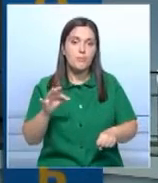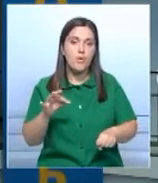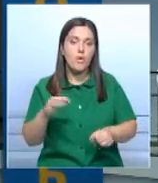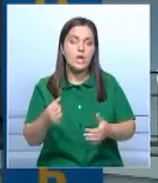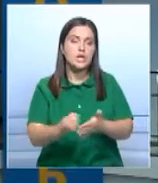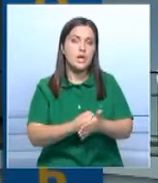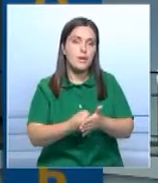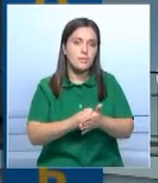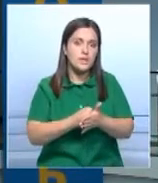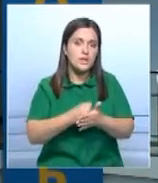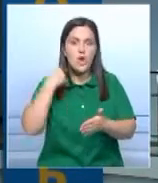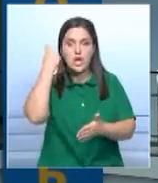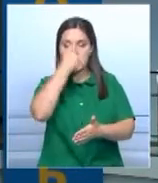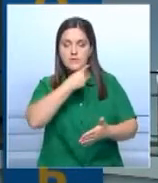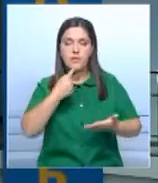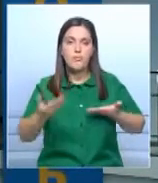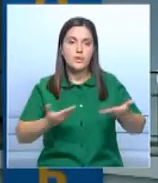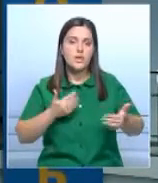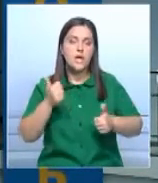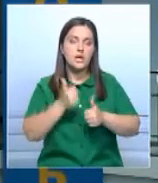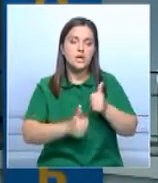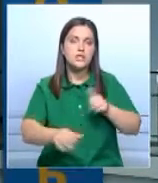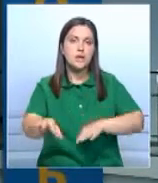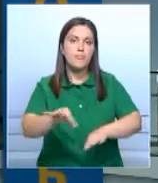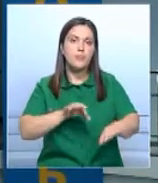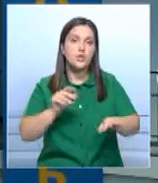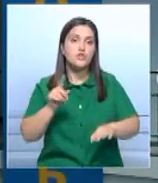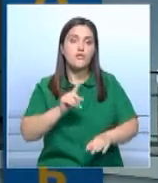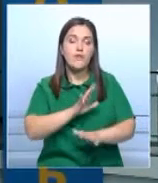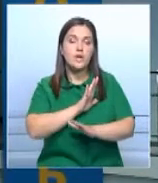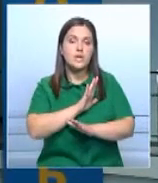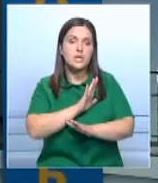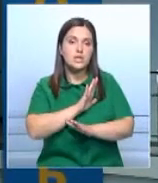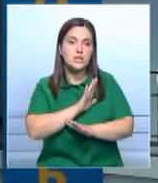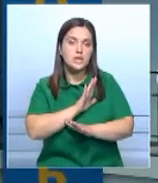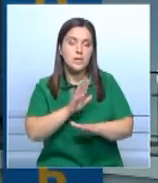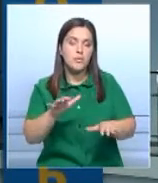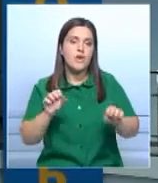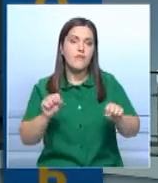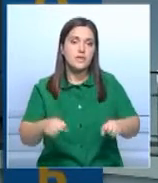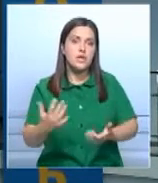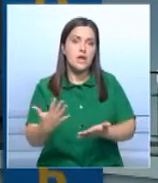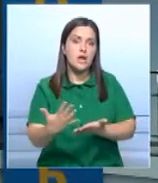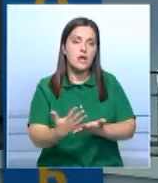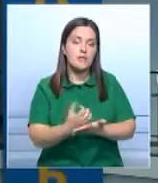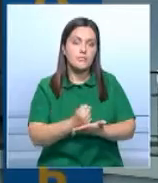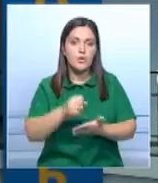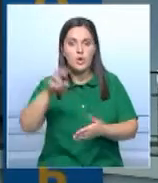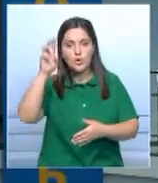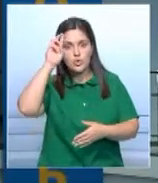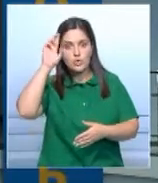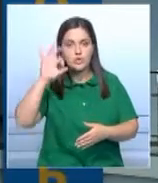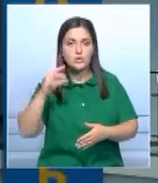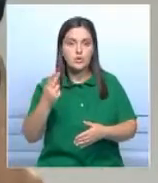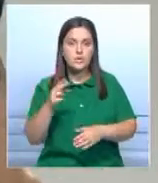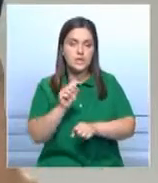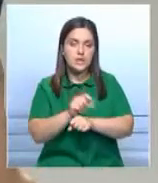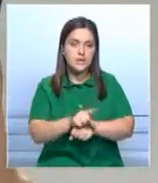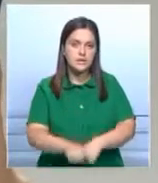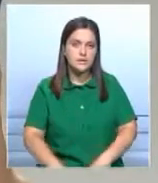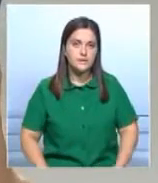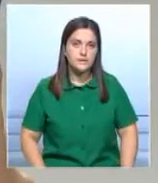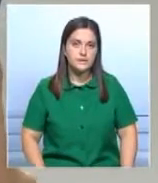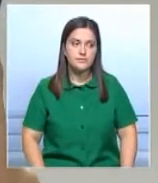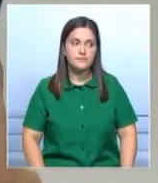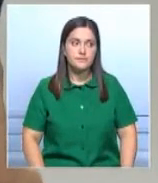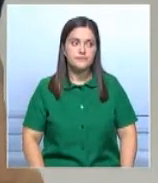лавированию, более индивидуальному подходу к каждому проекту, чего не было возможности достичь в рамках государственного социального заказа. Мне кажется,